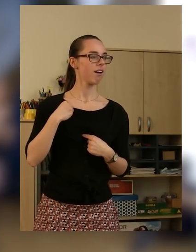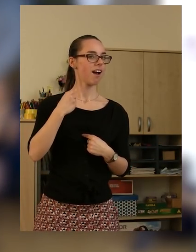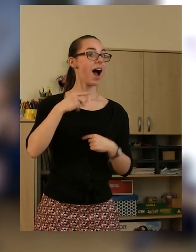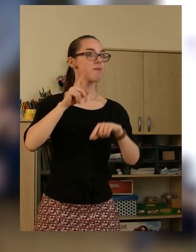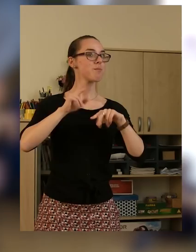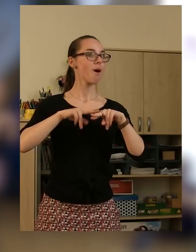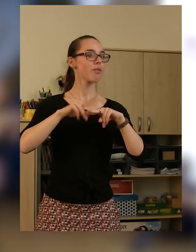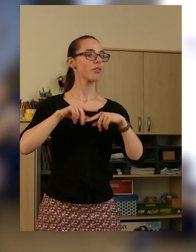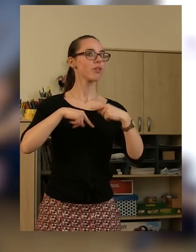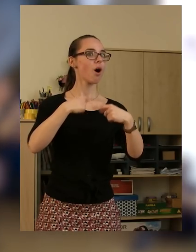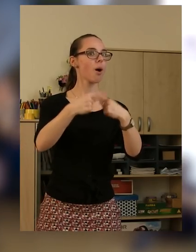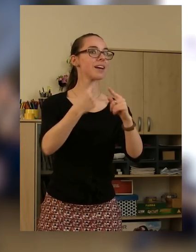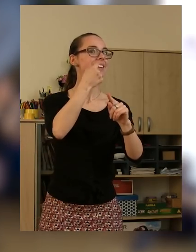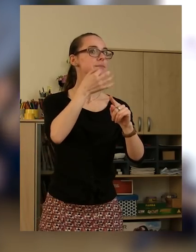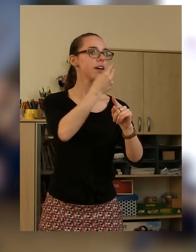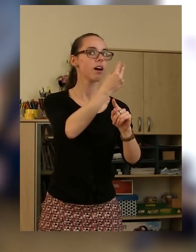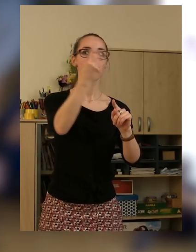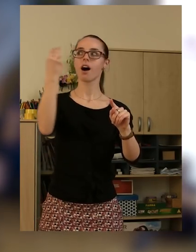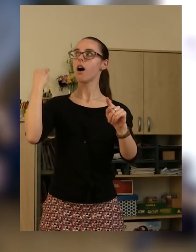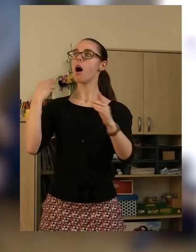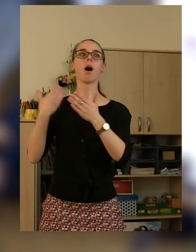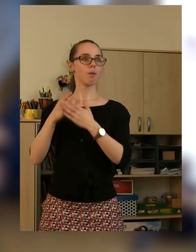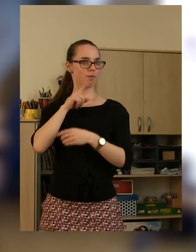že to viděla vlastně velmi, velmi dobře, velmi přesně.